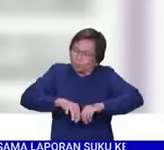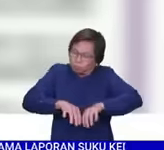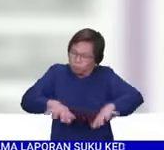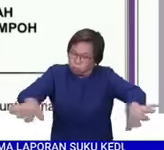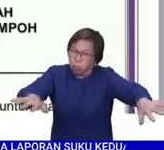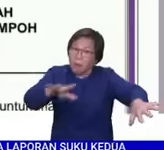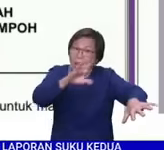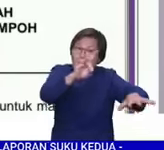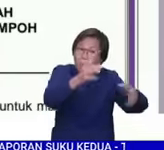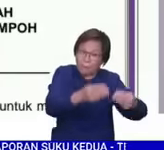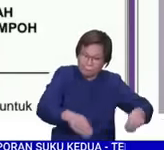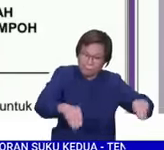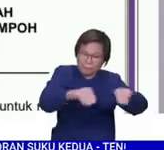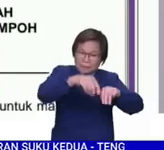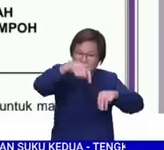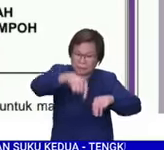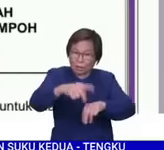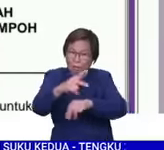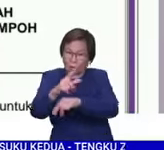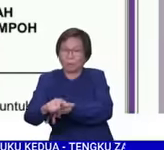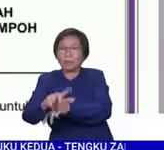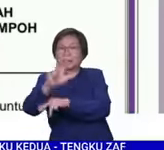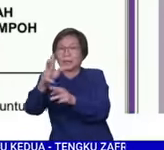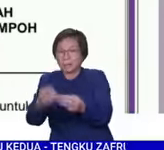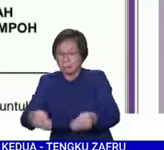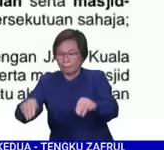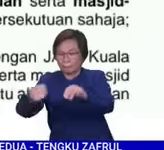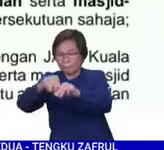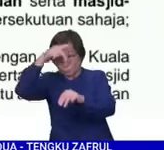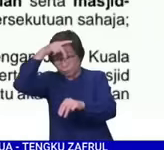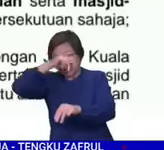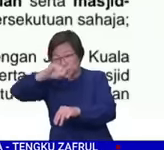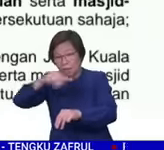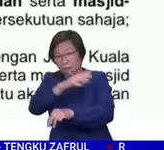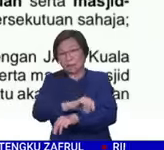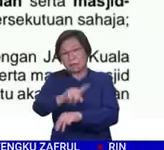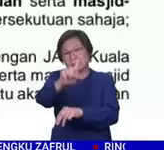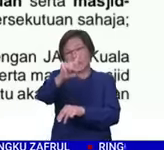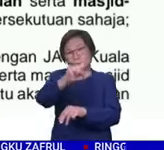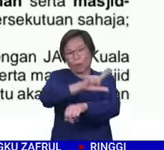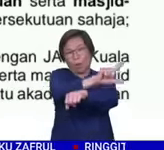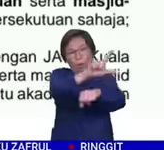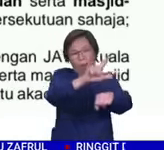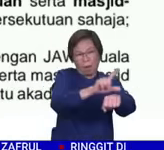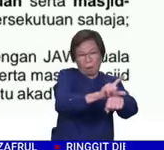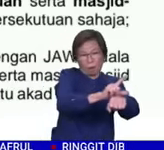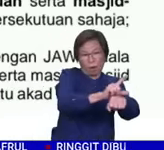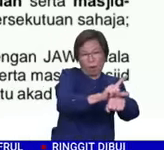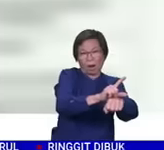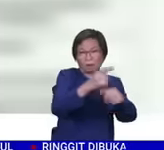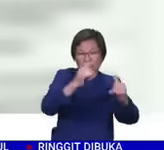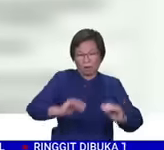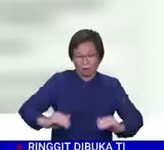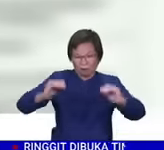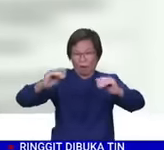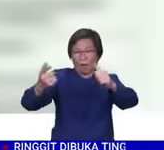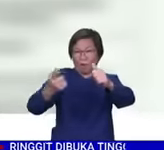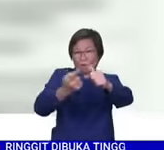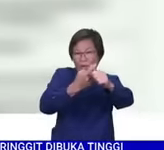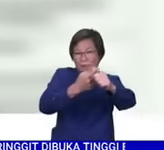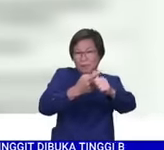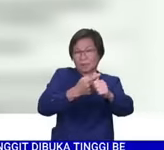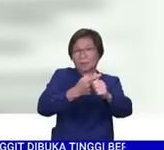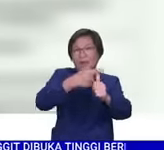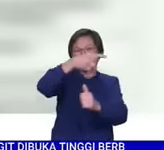ke-8 masjid di volume pur3 masjid di Putrajaya dan sebuah di Labuhan yang kini dalam fase pertama